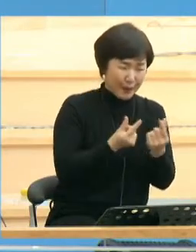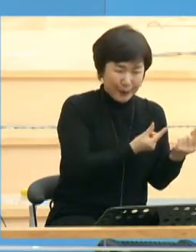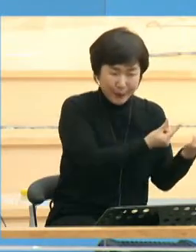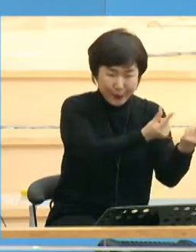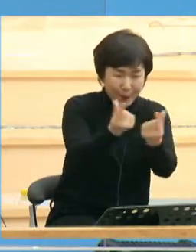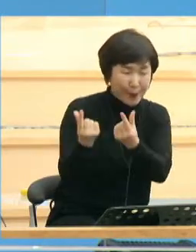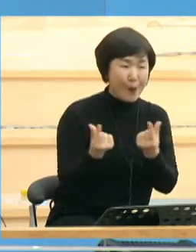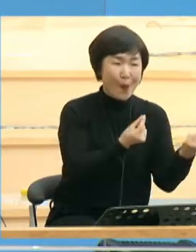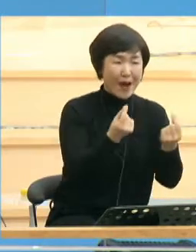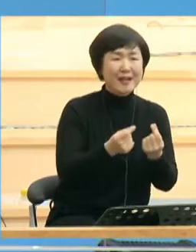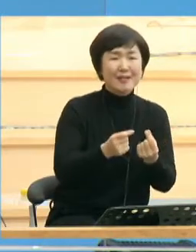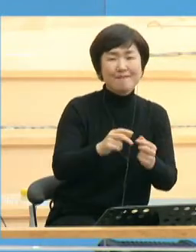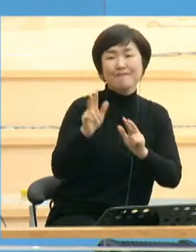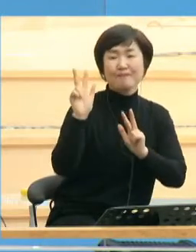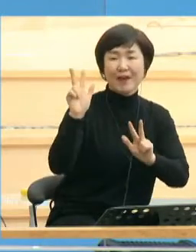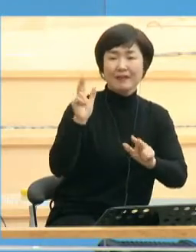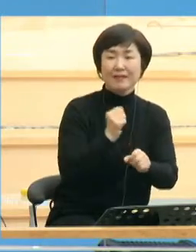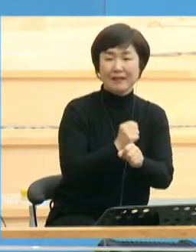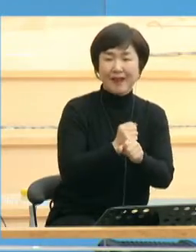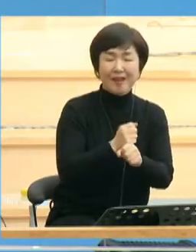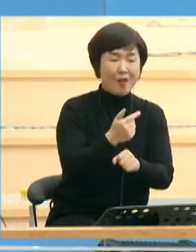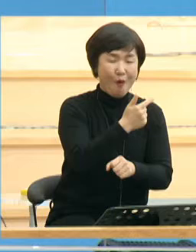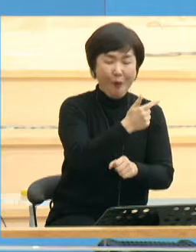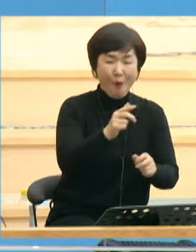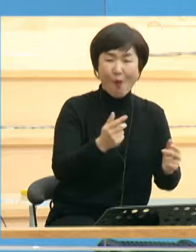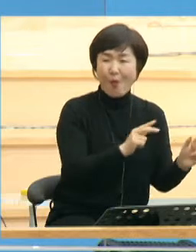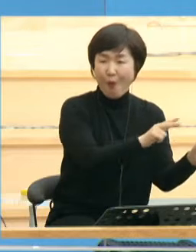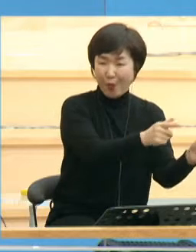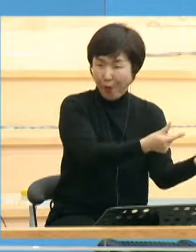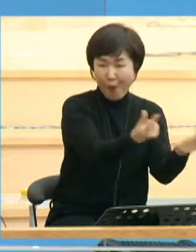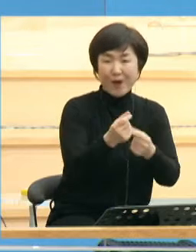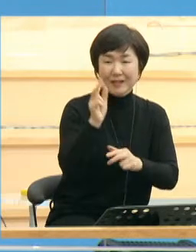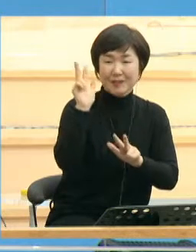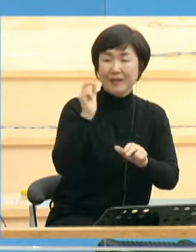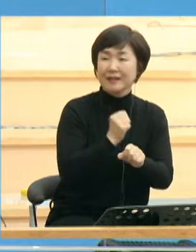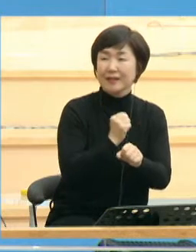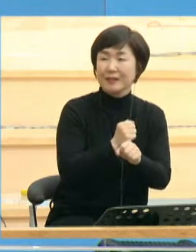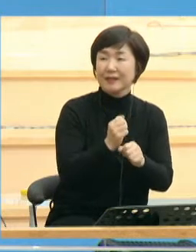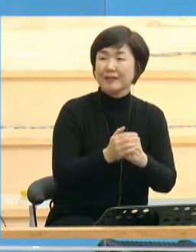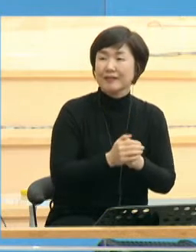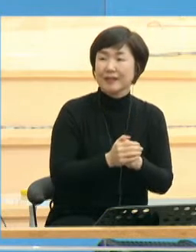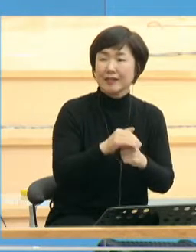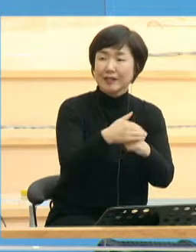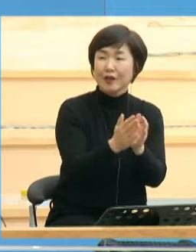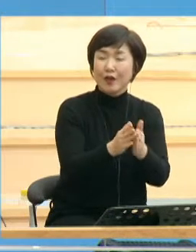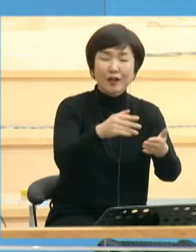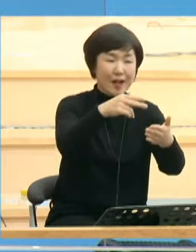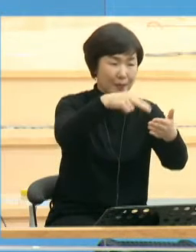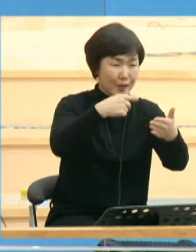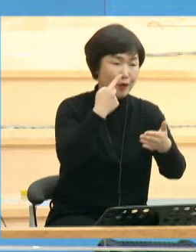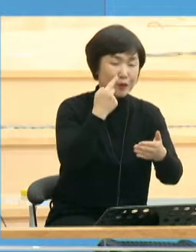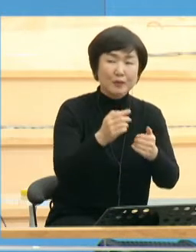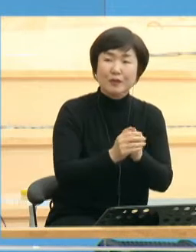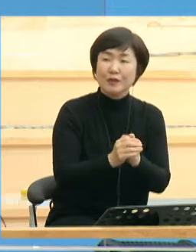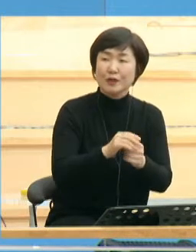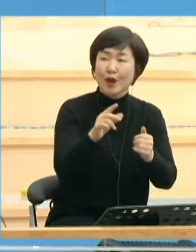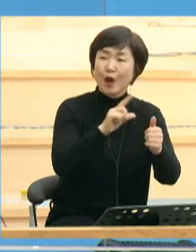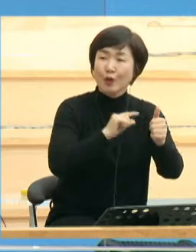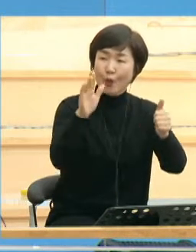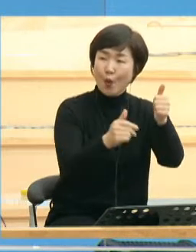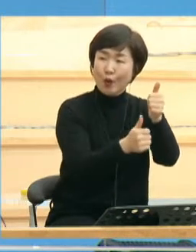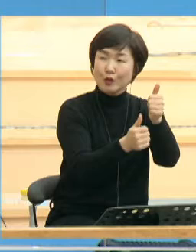맹세를 한 자 얼마나 절대 까지 맹세를 하는가 이건 자막 업소에 성경 직접 펼쳐 보십시오 자 여기서 24장